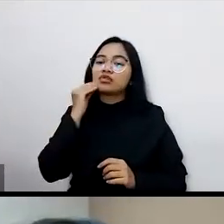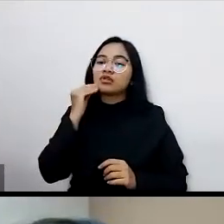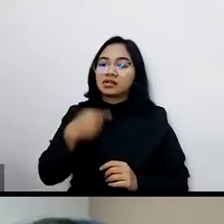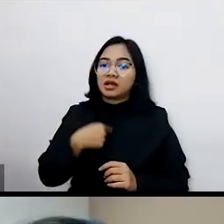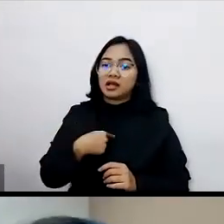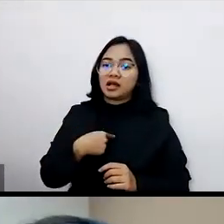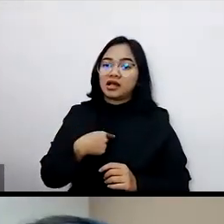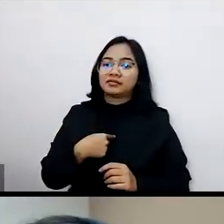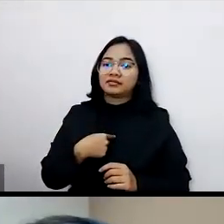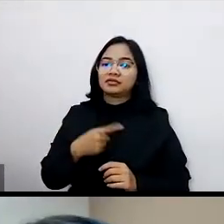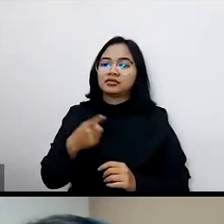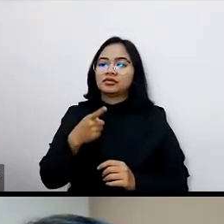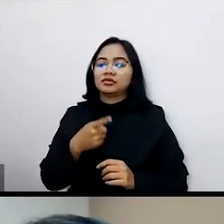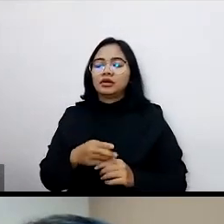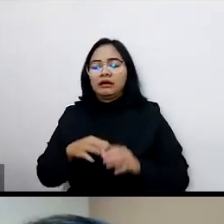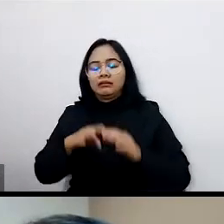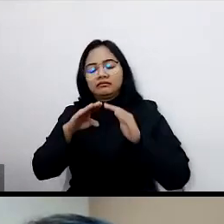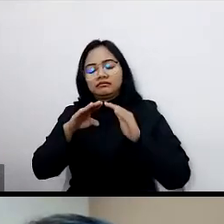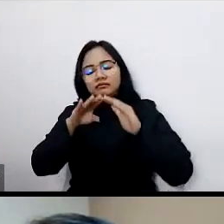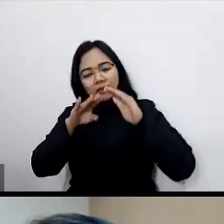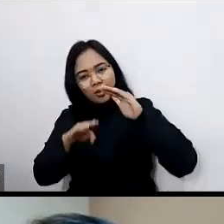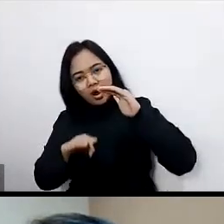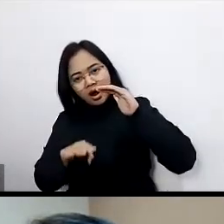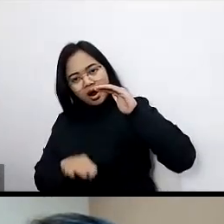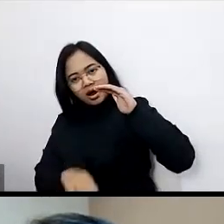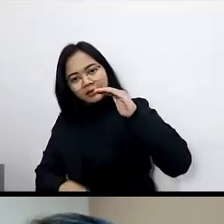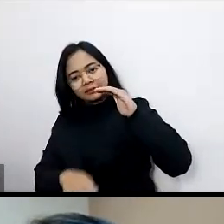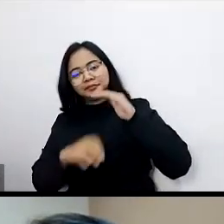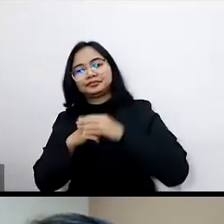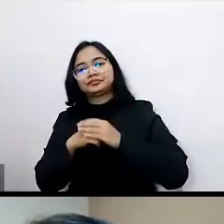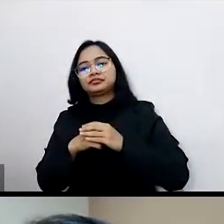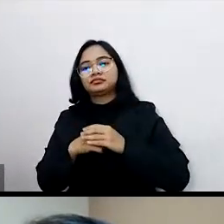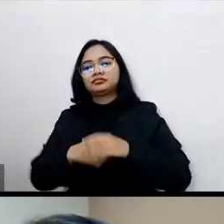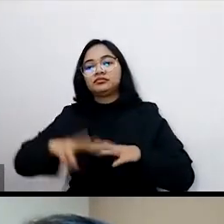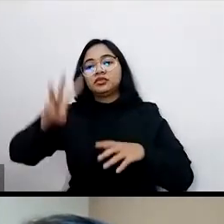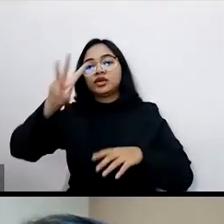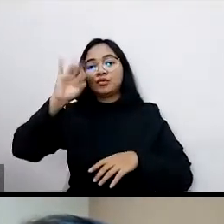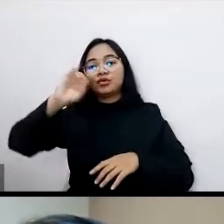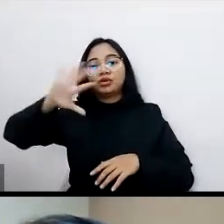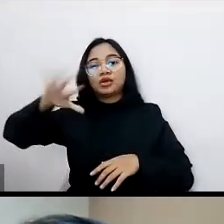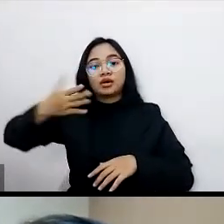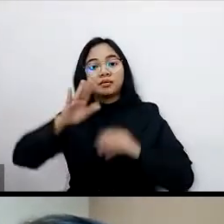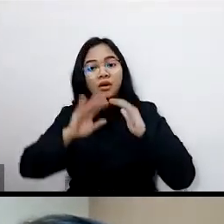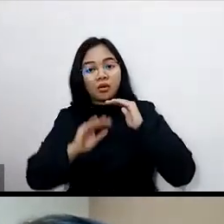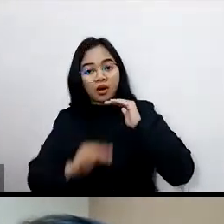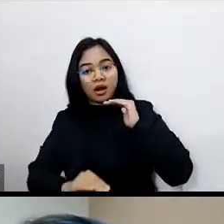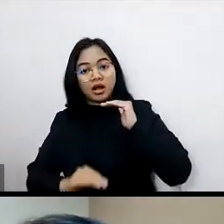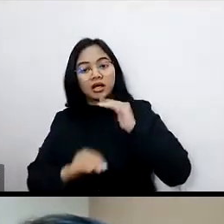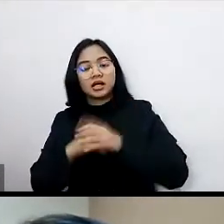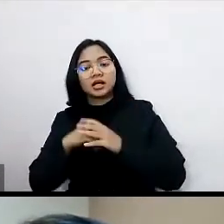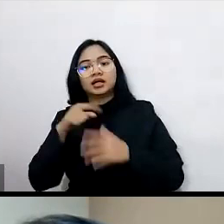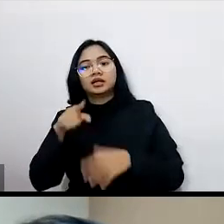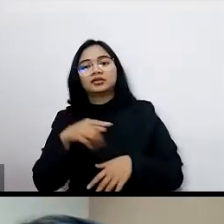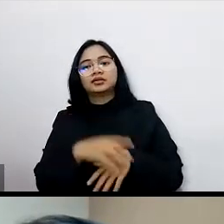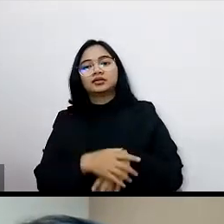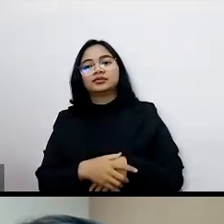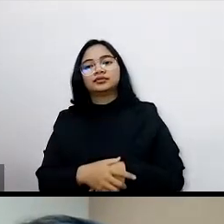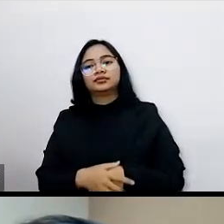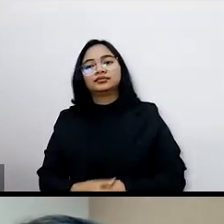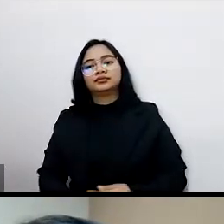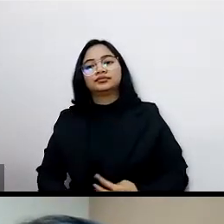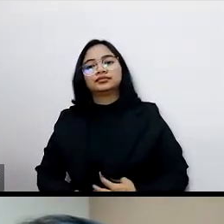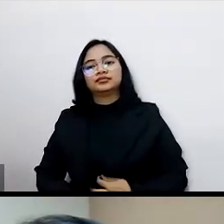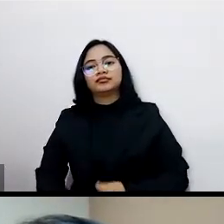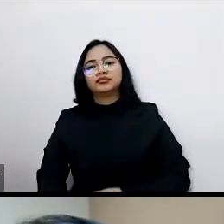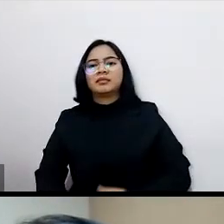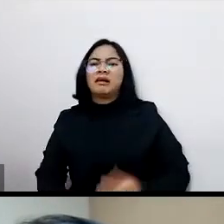ke bawah yang 30 tahun ke bawah gitu, mungkin saya apakah masih sama,